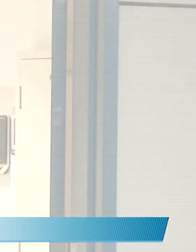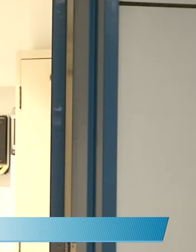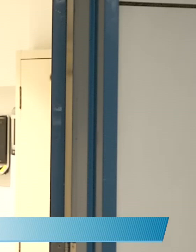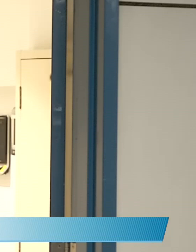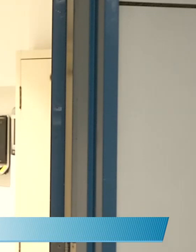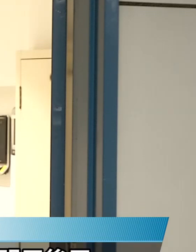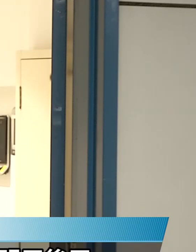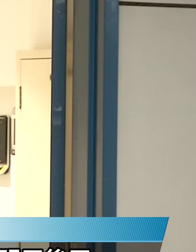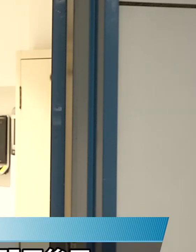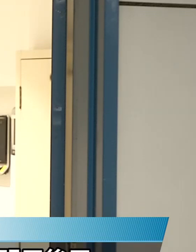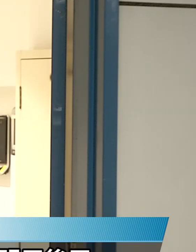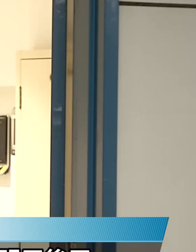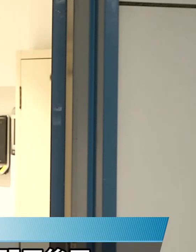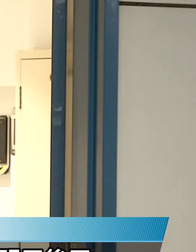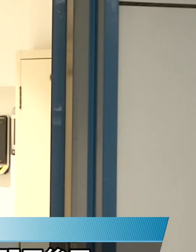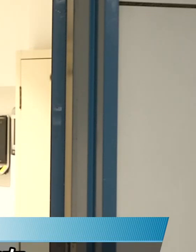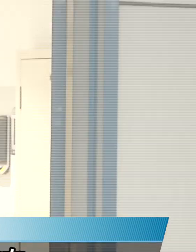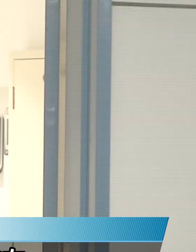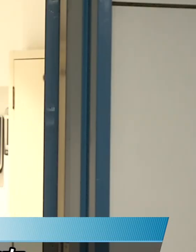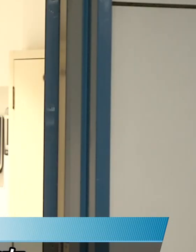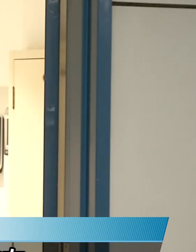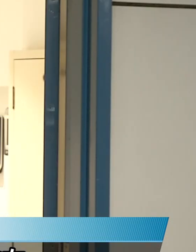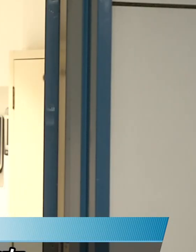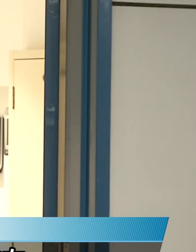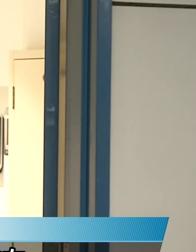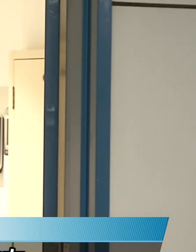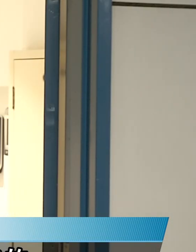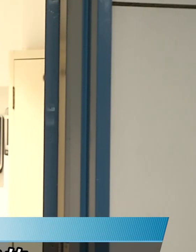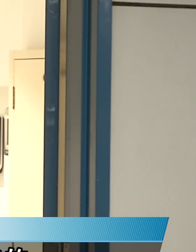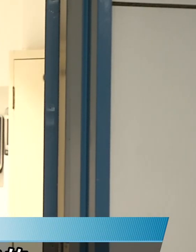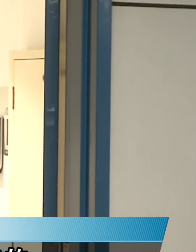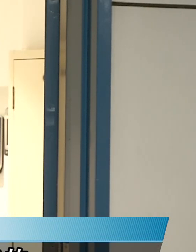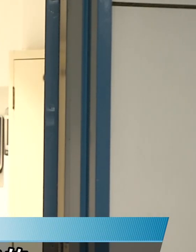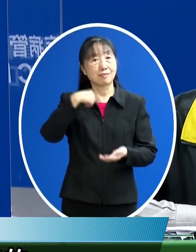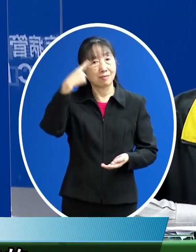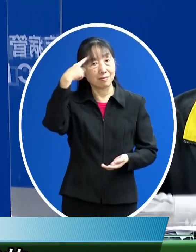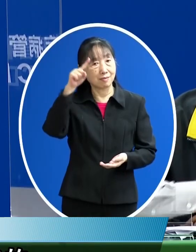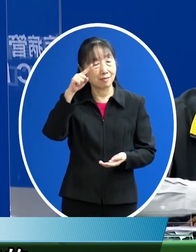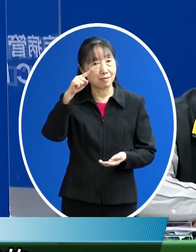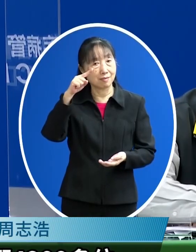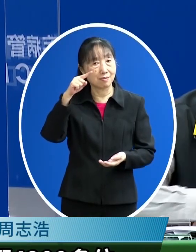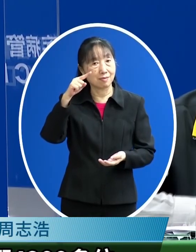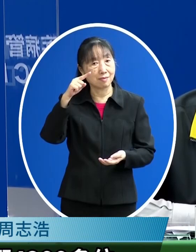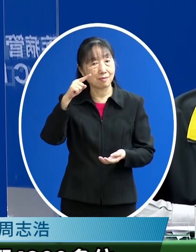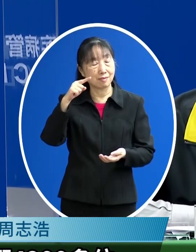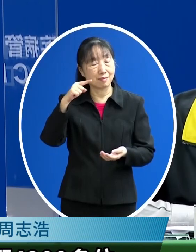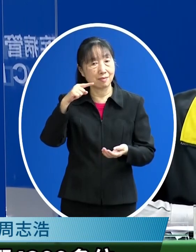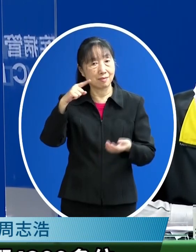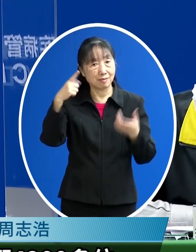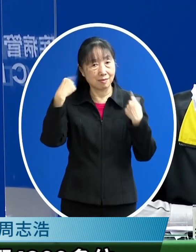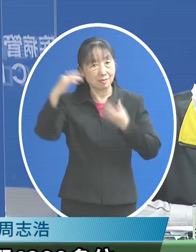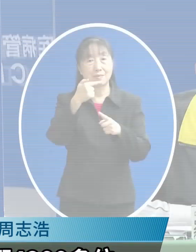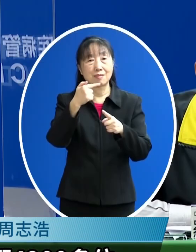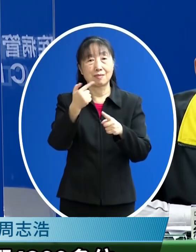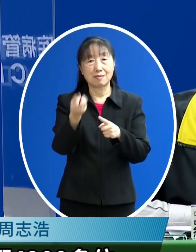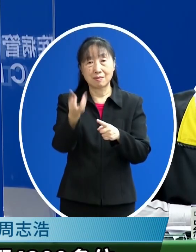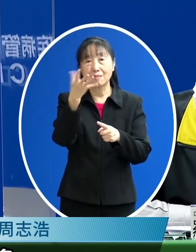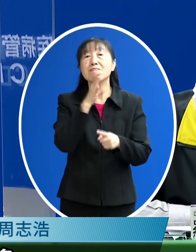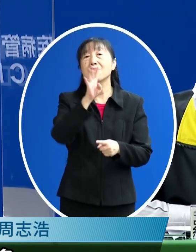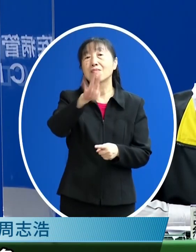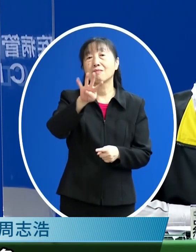天，明天大概是800人左右，确诊的人还是会蛮多的。 明天的预定的入境的人数